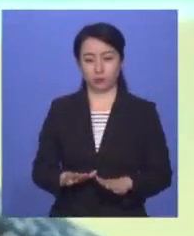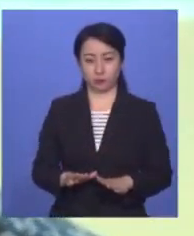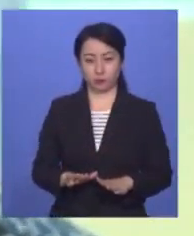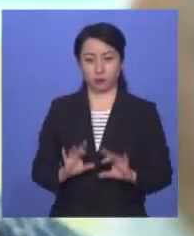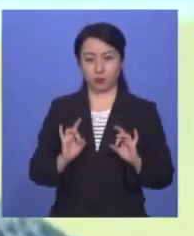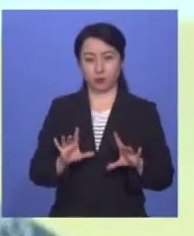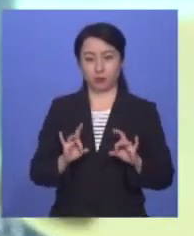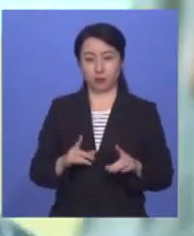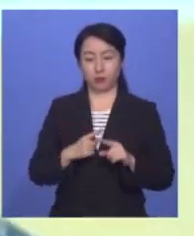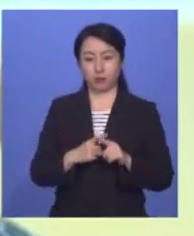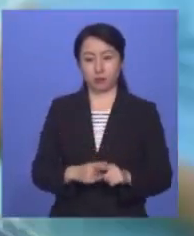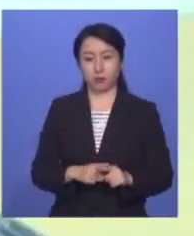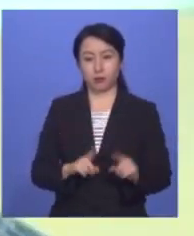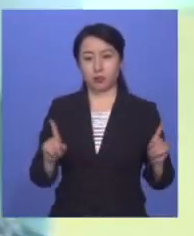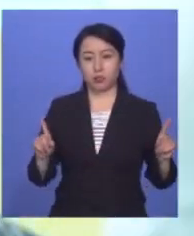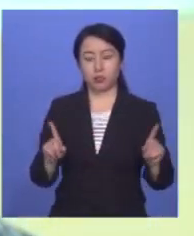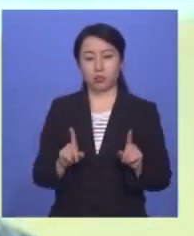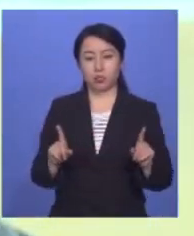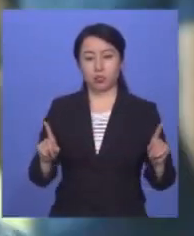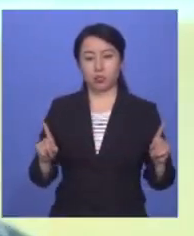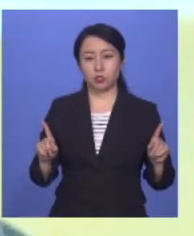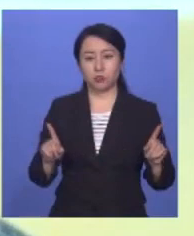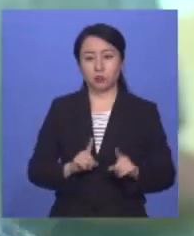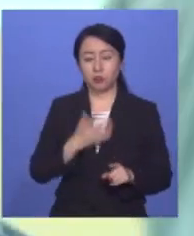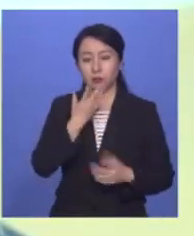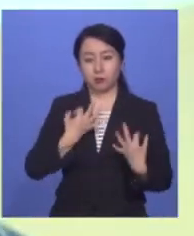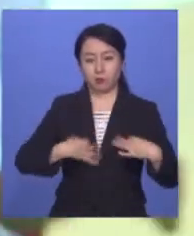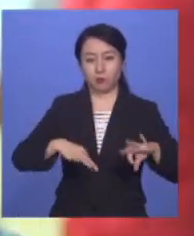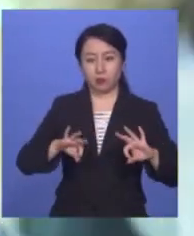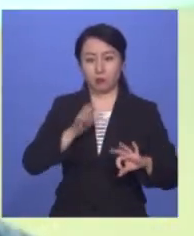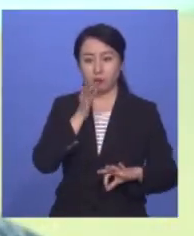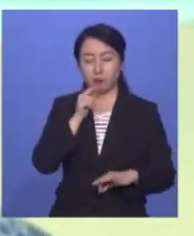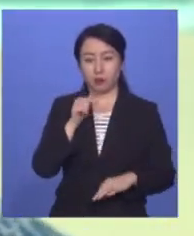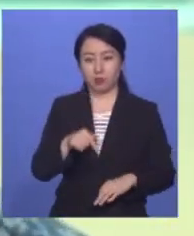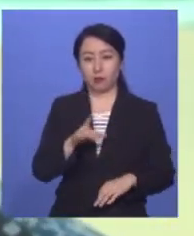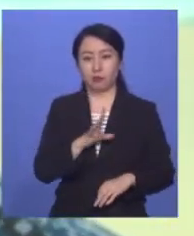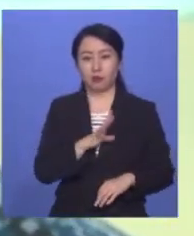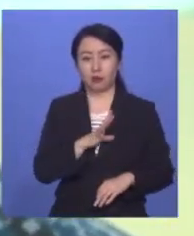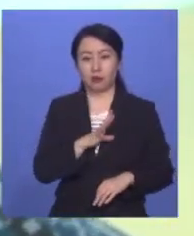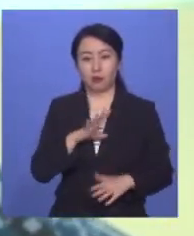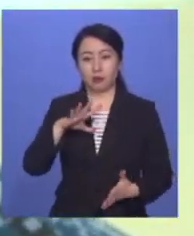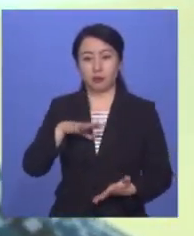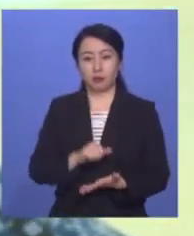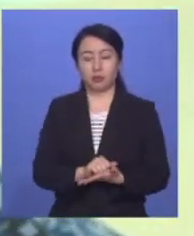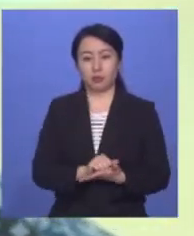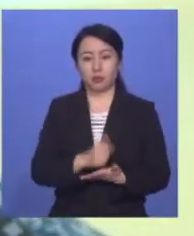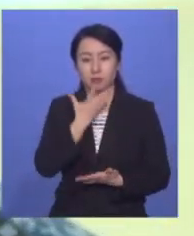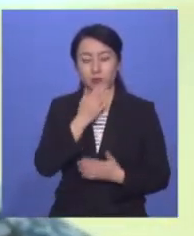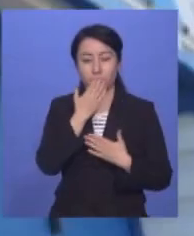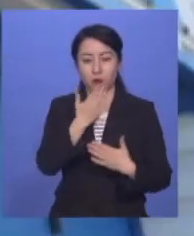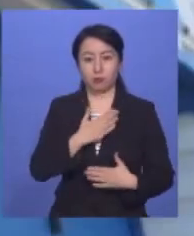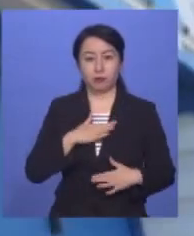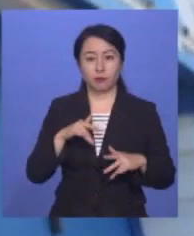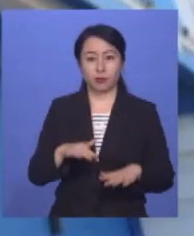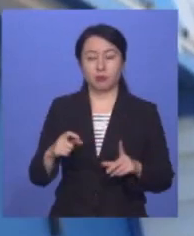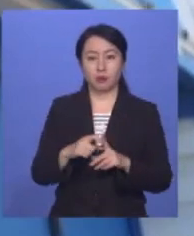Довожу на постоянной основе, чтобы в свое свободное время они были заняты своим любимым делом.